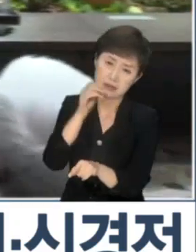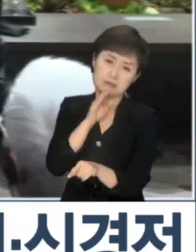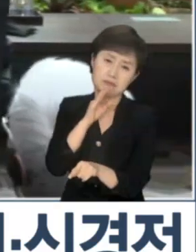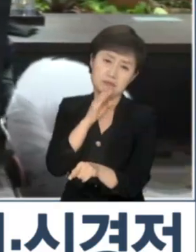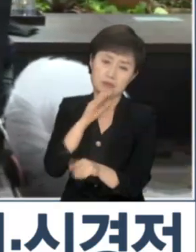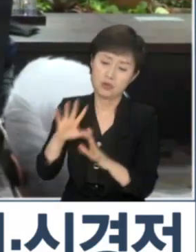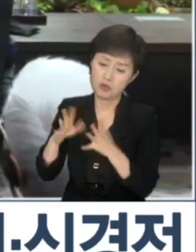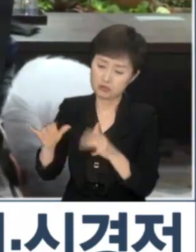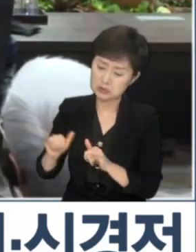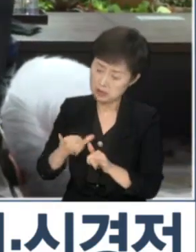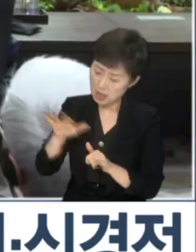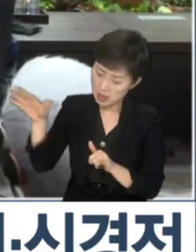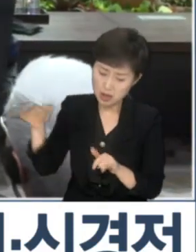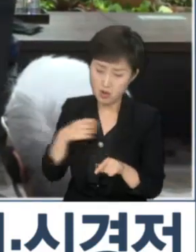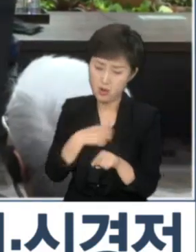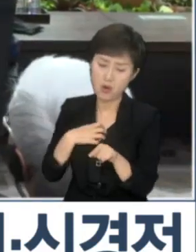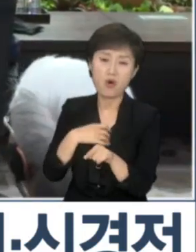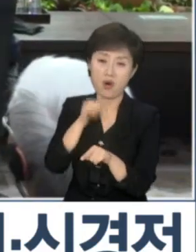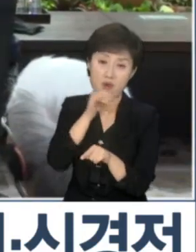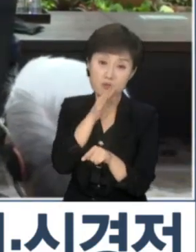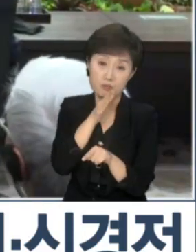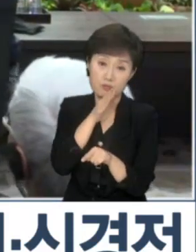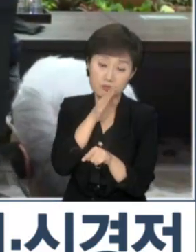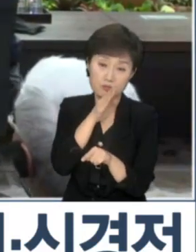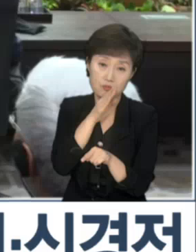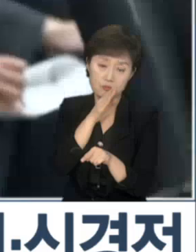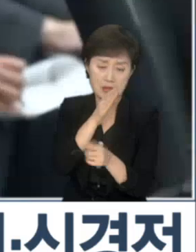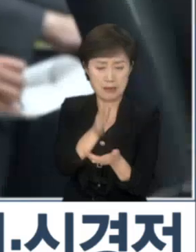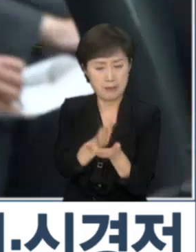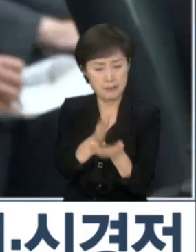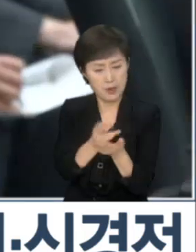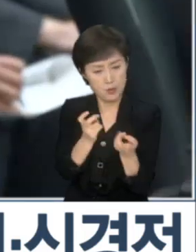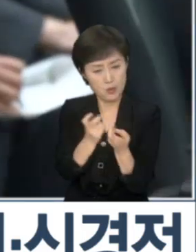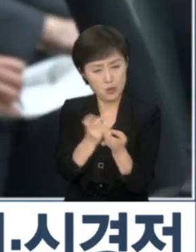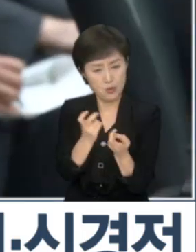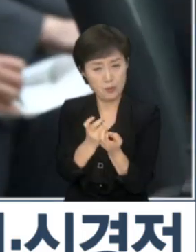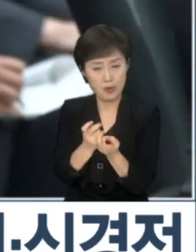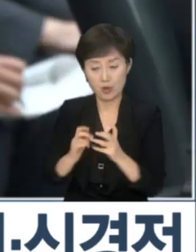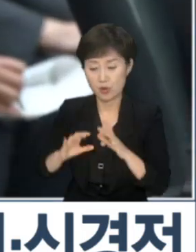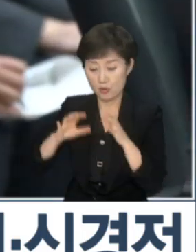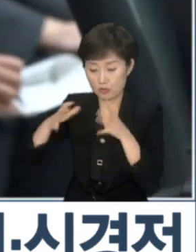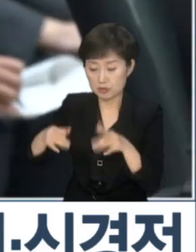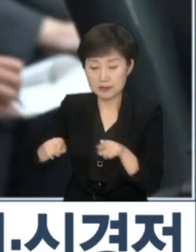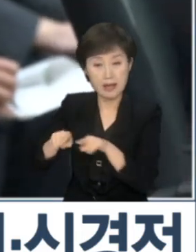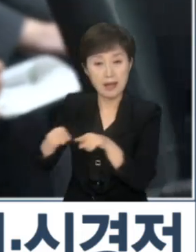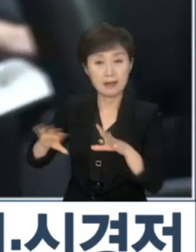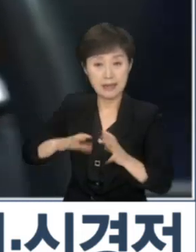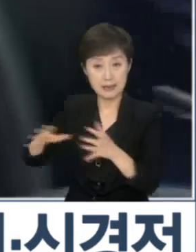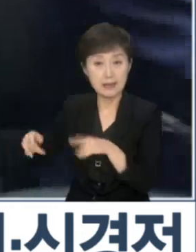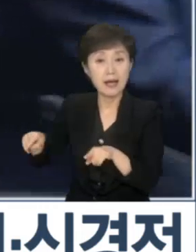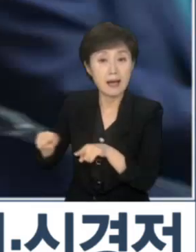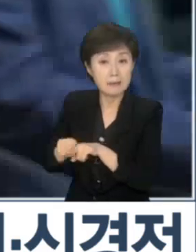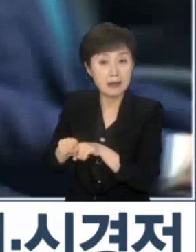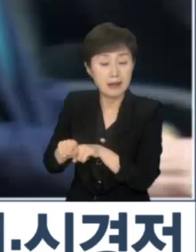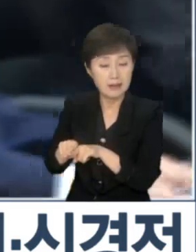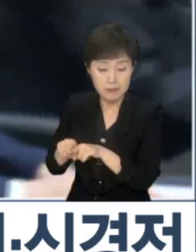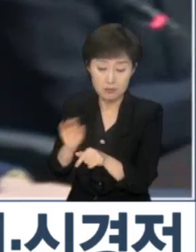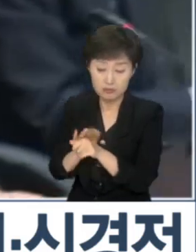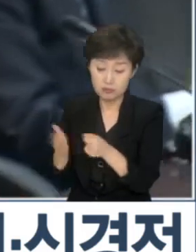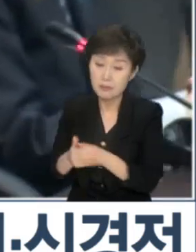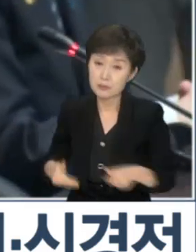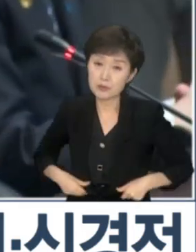국제사회가 다 우리 하는 것 아니겠습니까 그렇다는 그걸 중단하기 위해서는 어떻게 해야 됩니까 국제 사회도 어 관심이 필요한 것 아니겠습니까